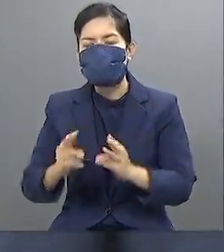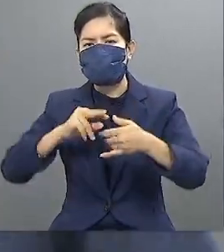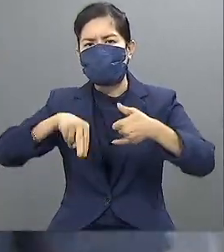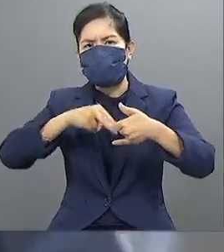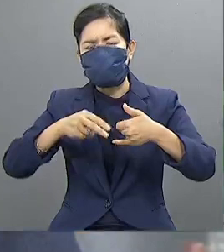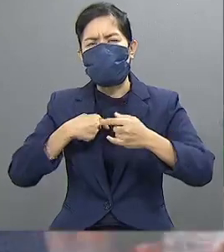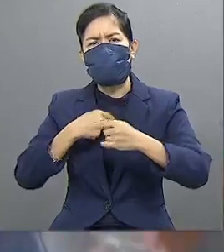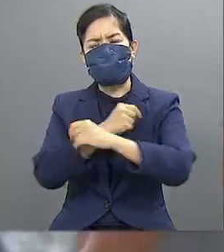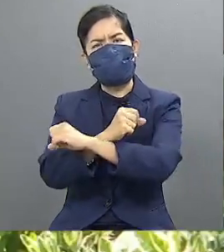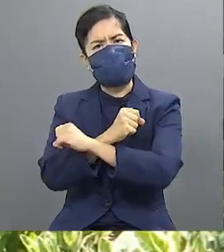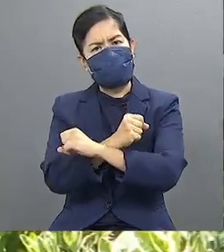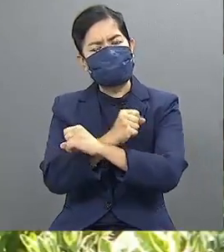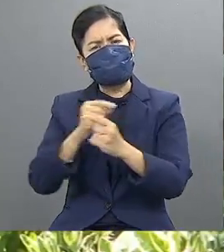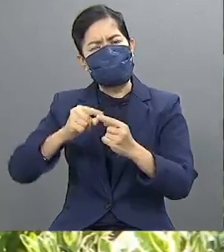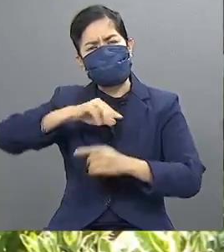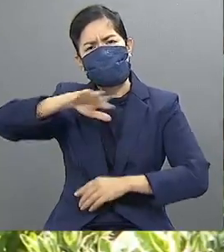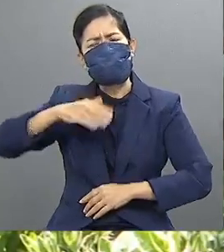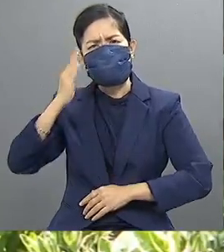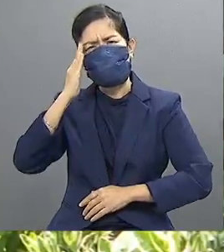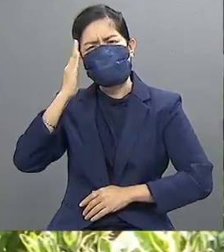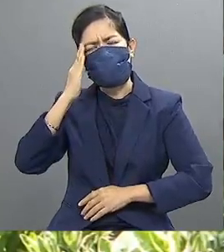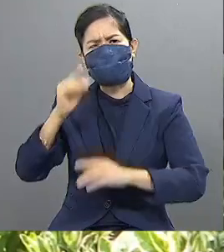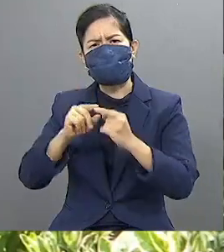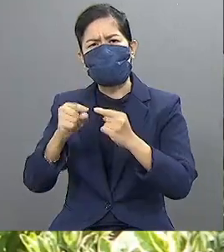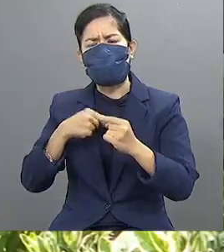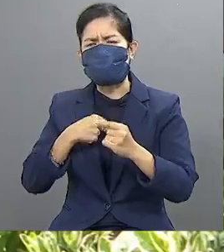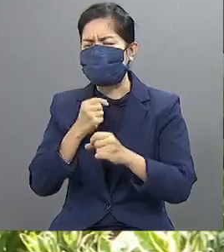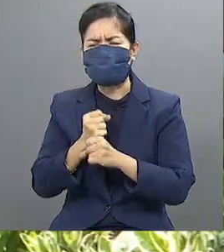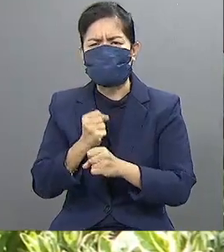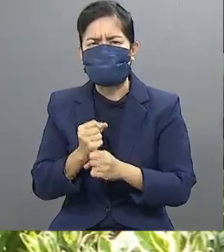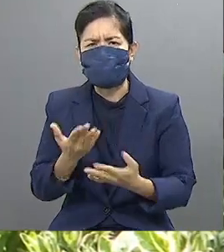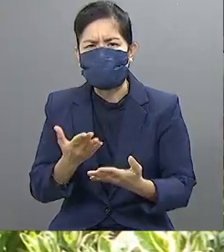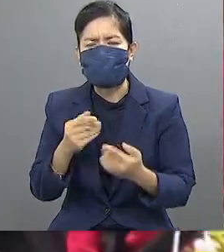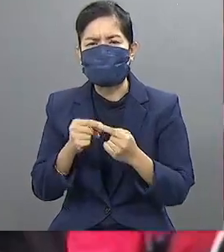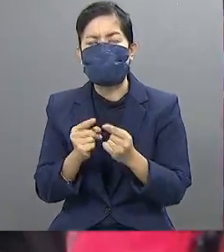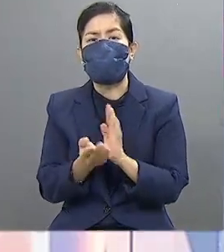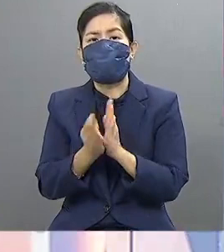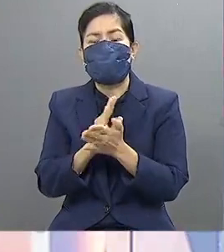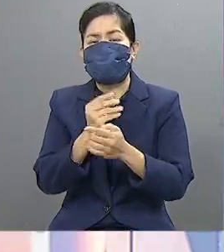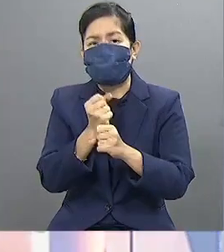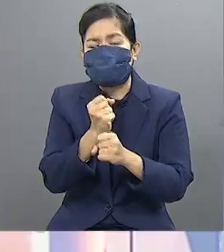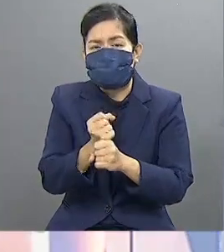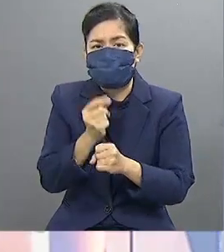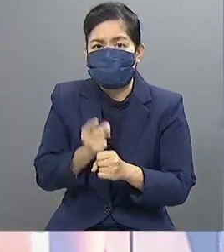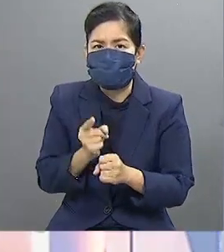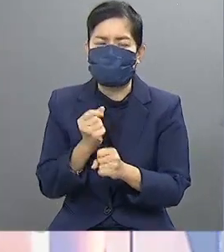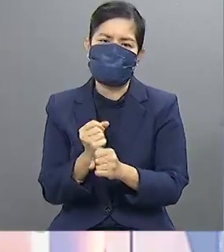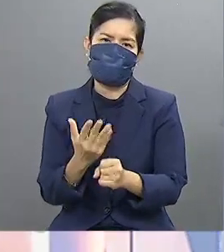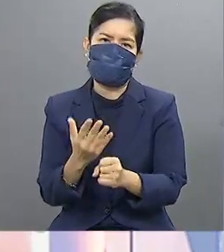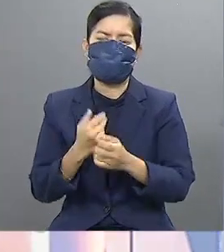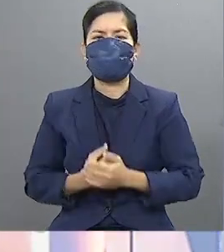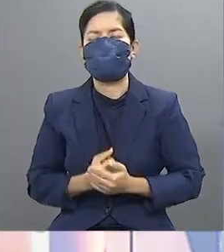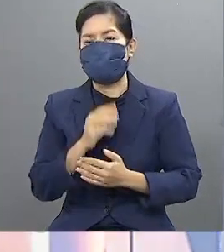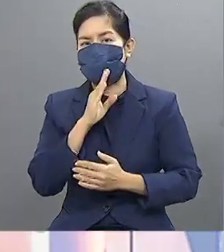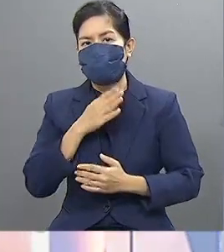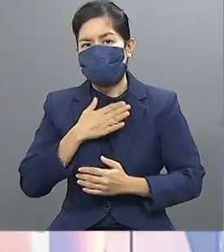แล้วแต่เวลาถึงปฏิบัติเนี่ยบางทีมันทำไม่ได้อาจจะยากสักนิดนึงนะคะแล้วหากว่าบังเอิญเราเป็นแล้วล่ะ เมื่อเราเป็นโรคไตแล้ว